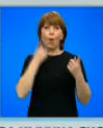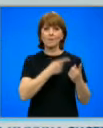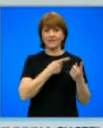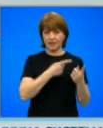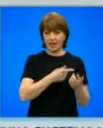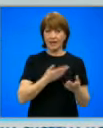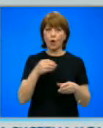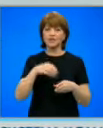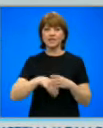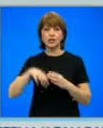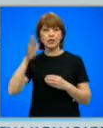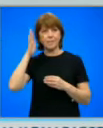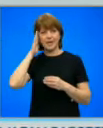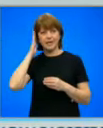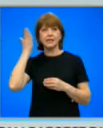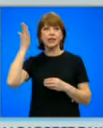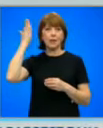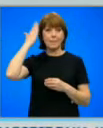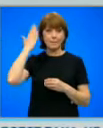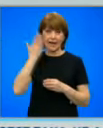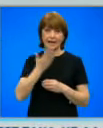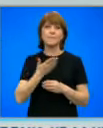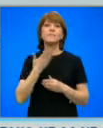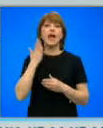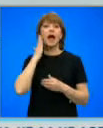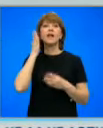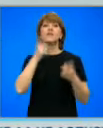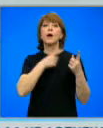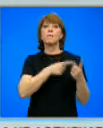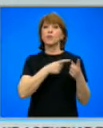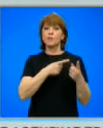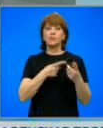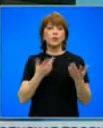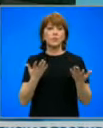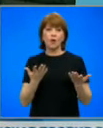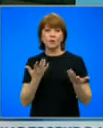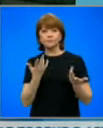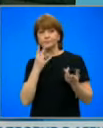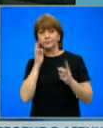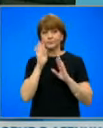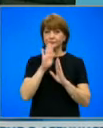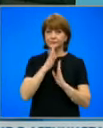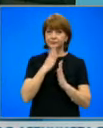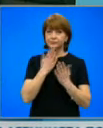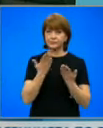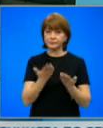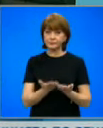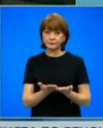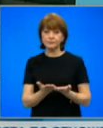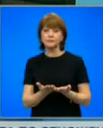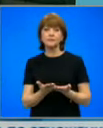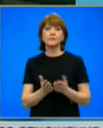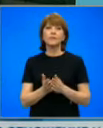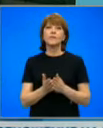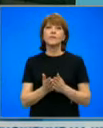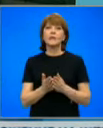и вътрешния министър. Премиерът обяви, че за него главният прокурор е компрометиран. Иво Никодимов е пред МВР. Добър вечер,